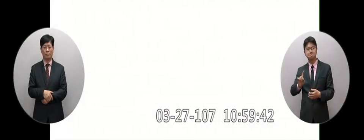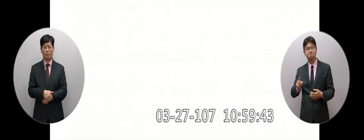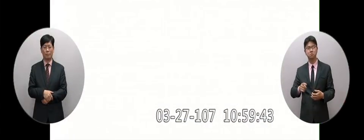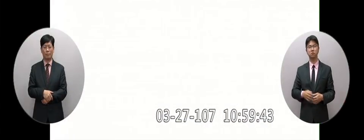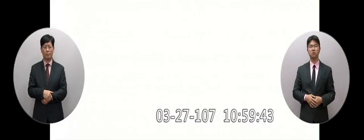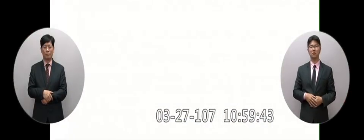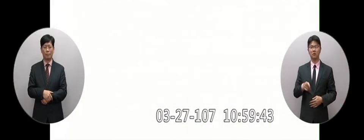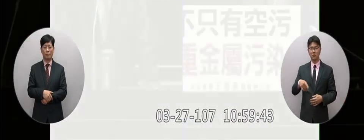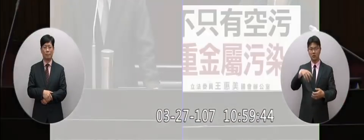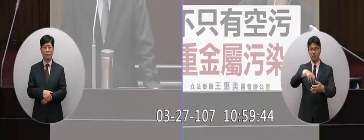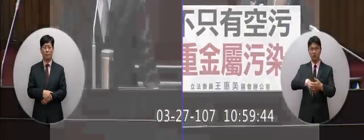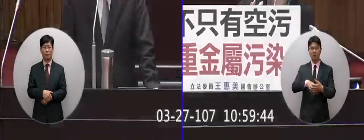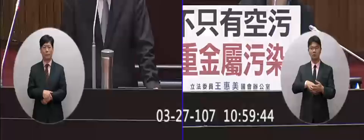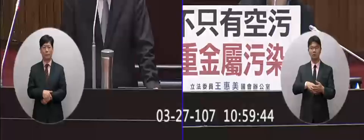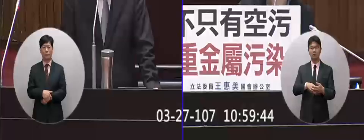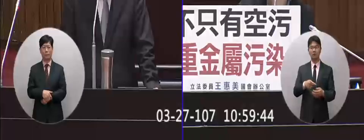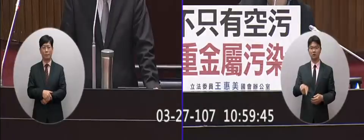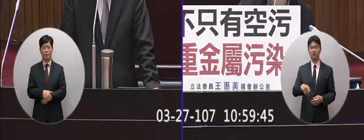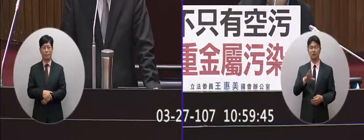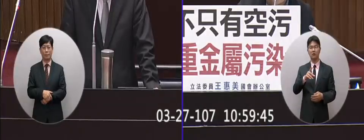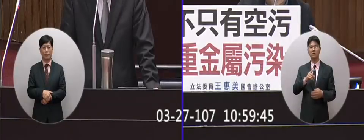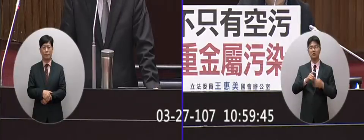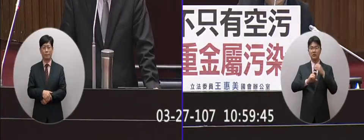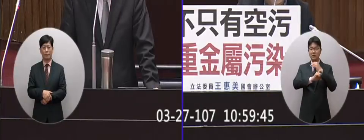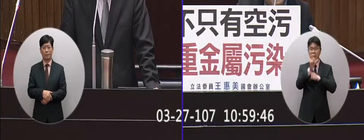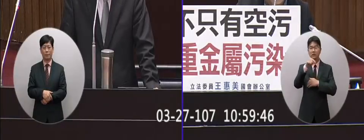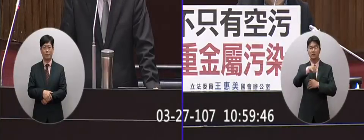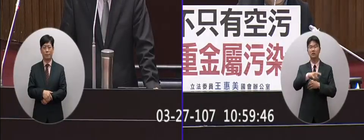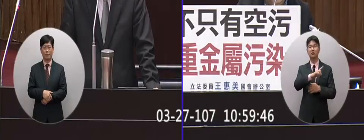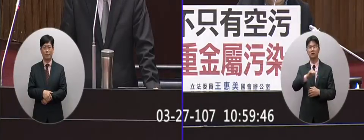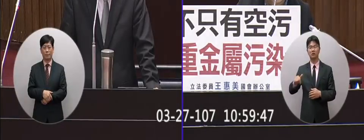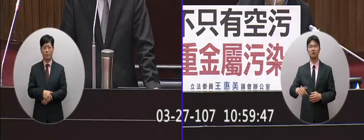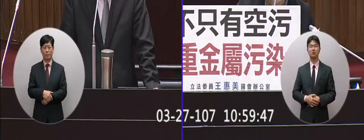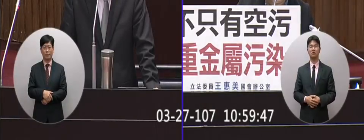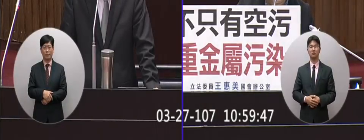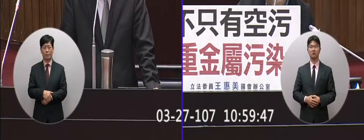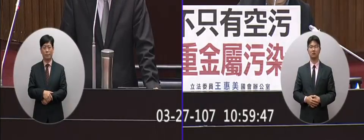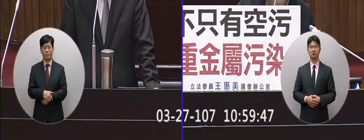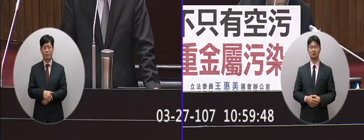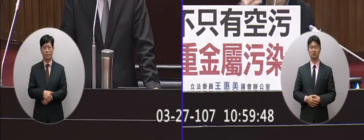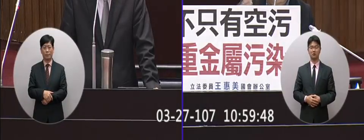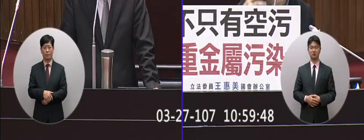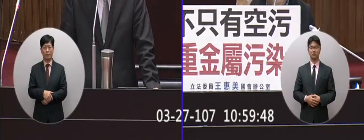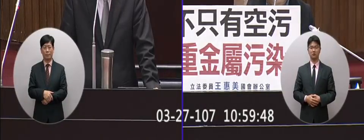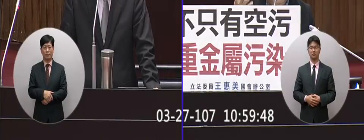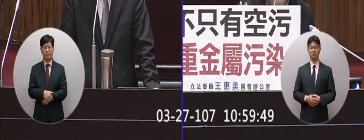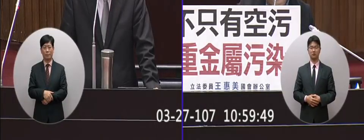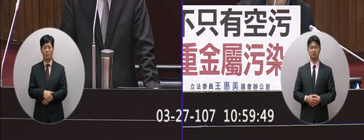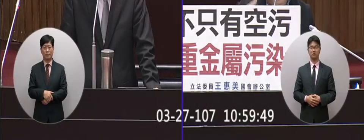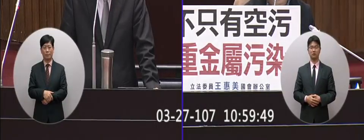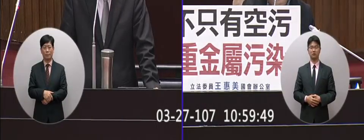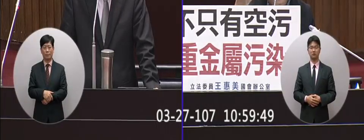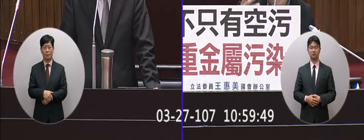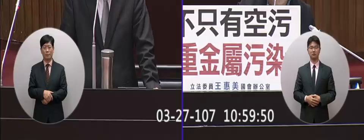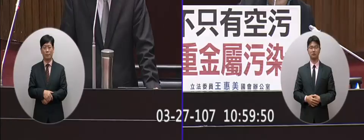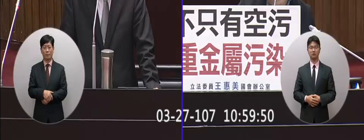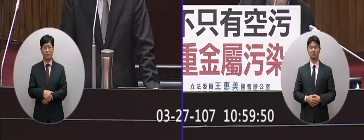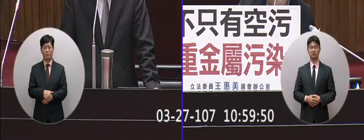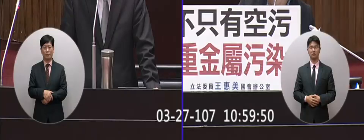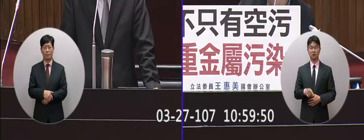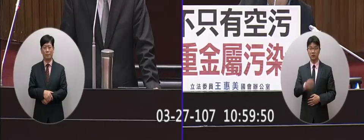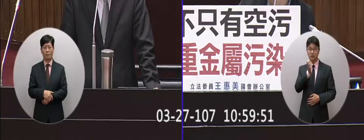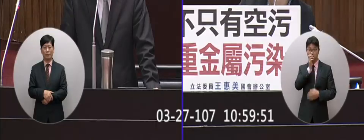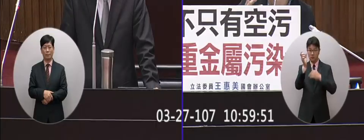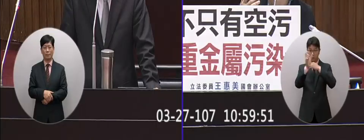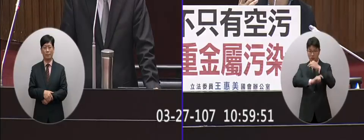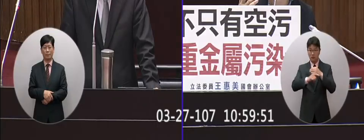很重要的一个原料就是矽吧。好，那这个矽我们也知道它转这个整个的这演变过